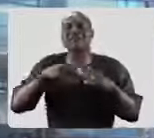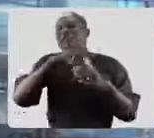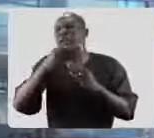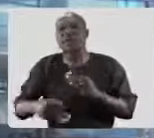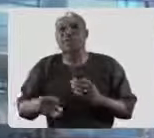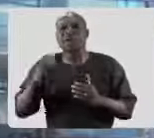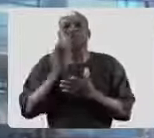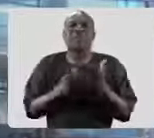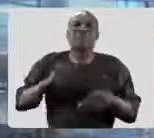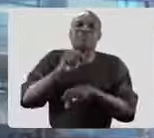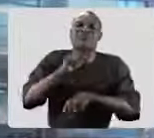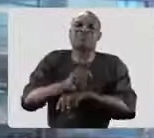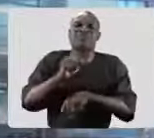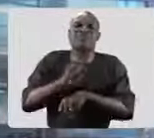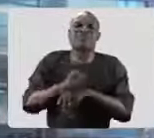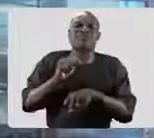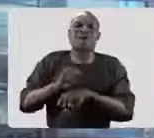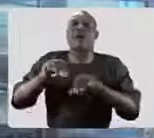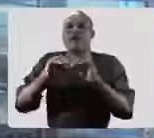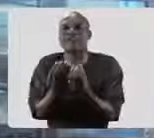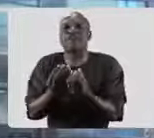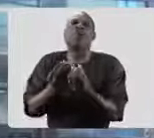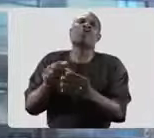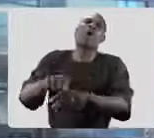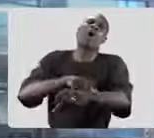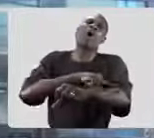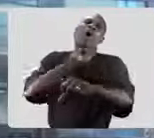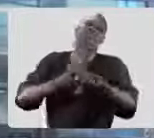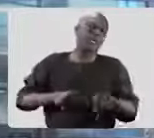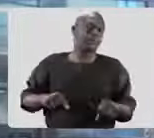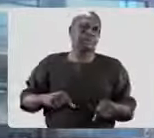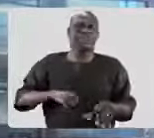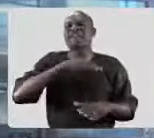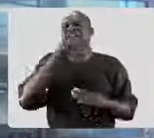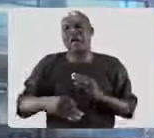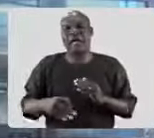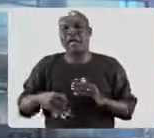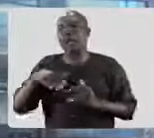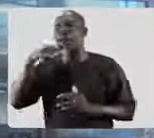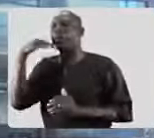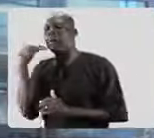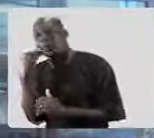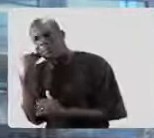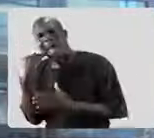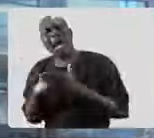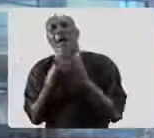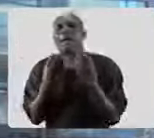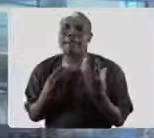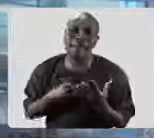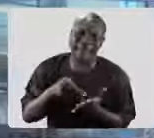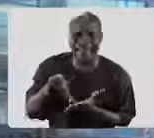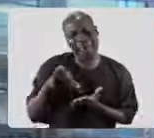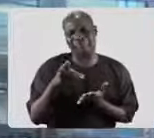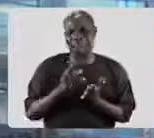obi ba ye adwuma wo office bi saa emfie bebre ebre so na so okofia sika hen ene yedi ma saa